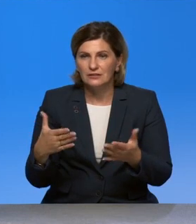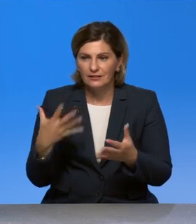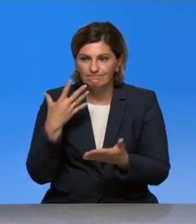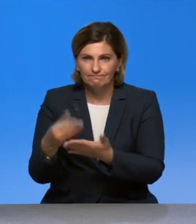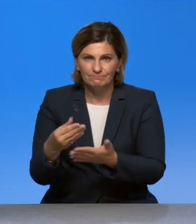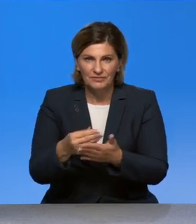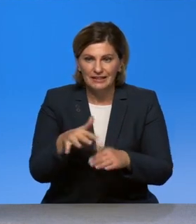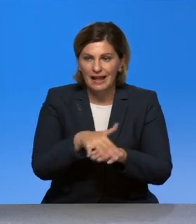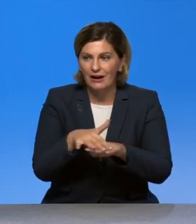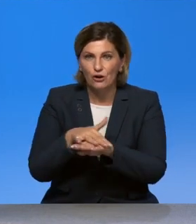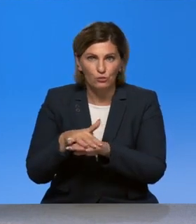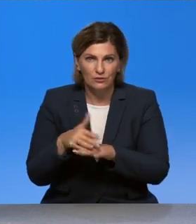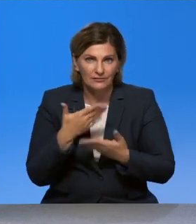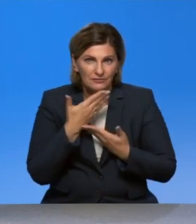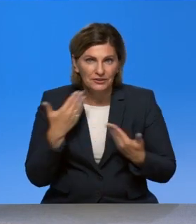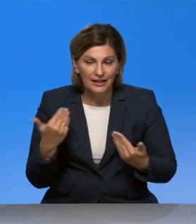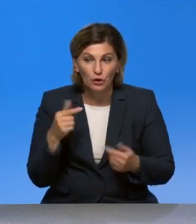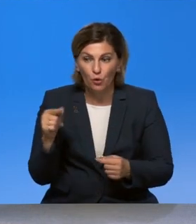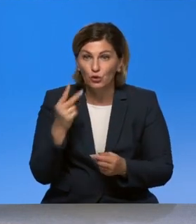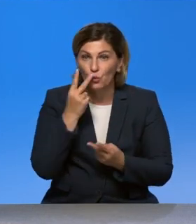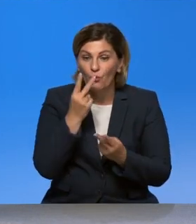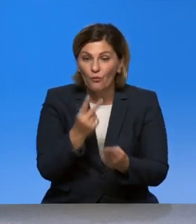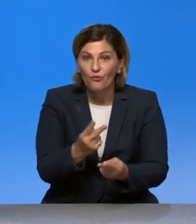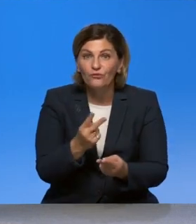он основывался? Что он увидел, что его заставило